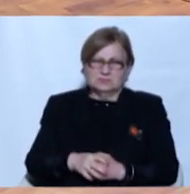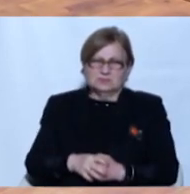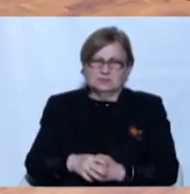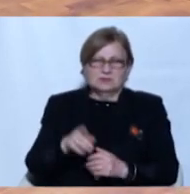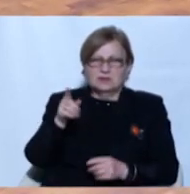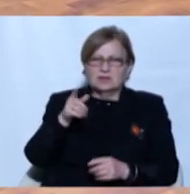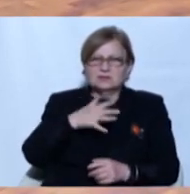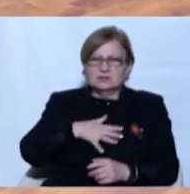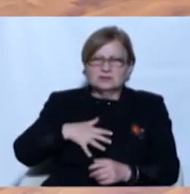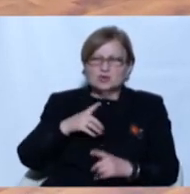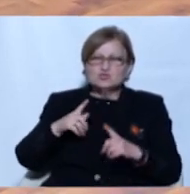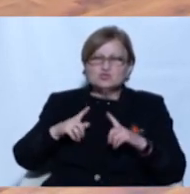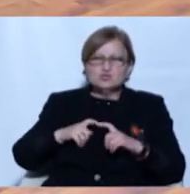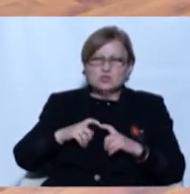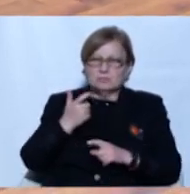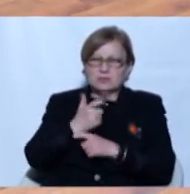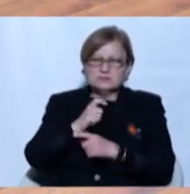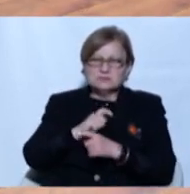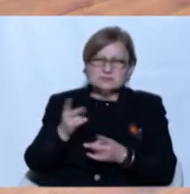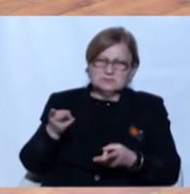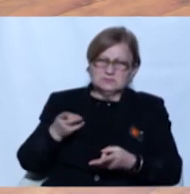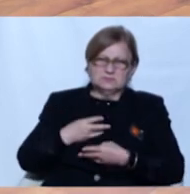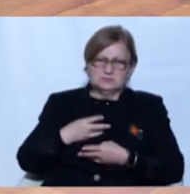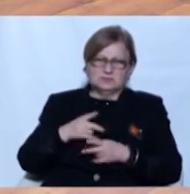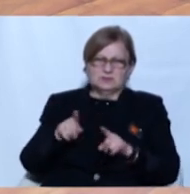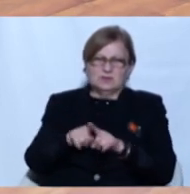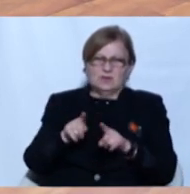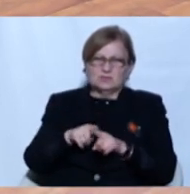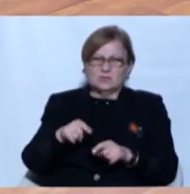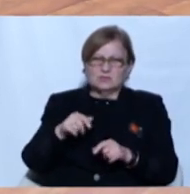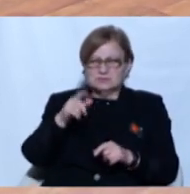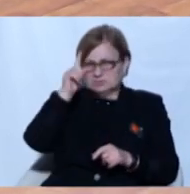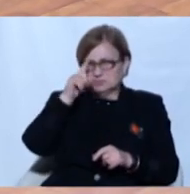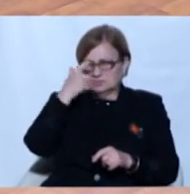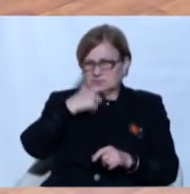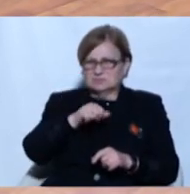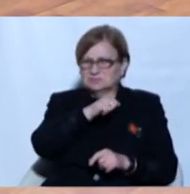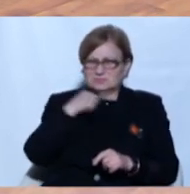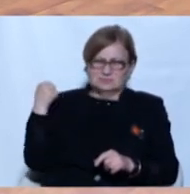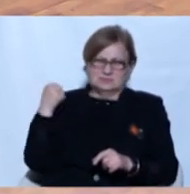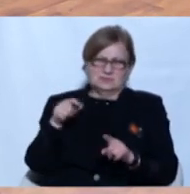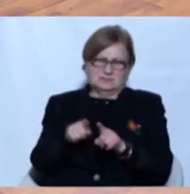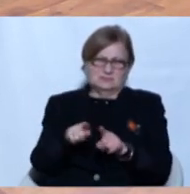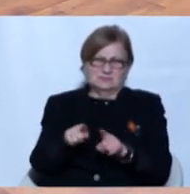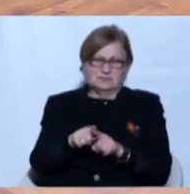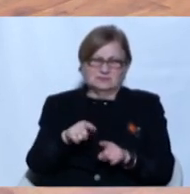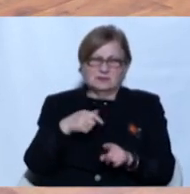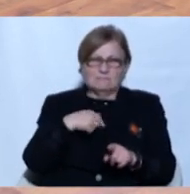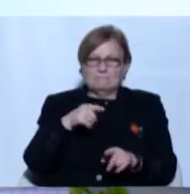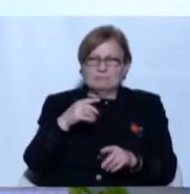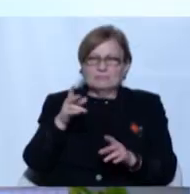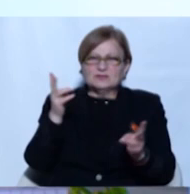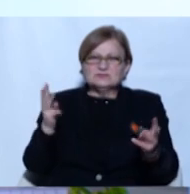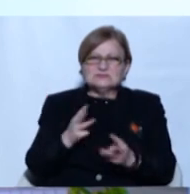მერე წუხს ერთ შურბან მე დიდა დამკოდა ხმალი შემომკრა მისრის ამ სხვილშვილს ყელები დამიჭრა წვილები ფეხით მისრისა